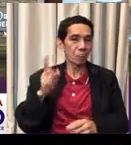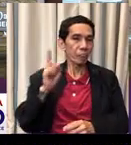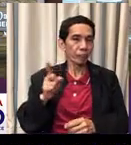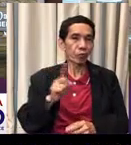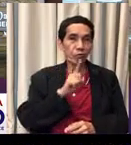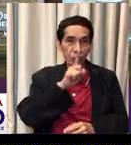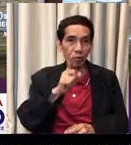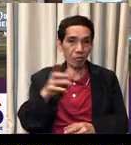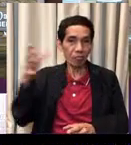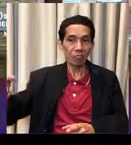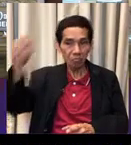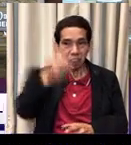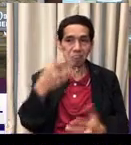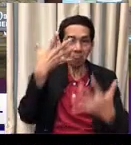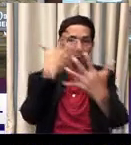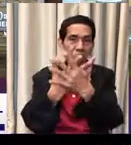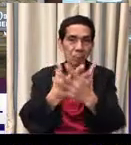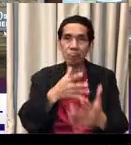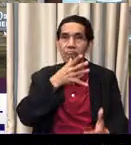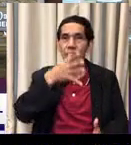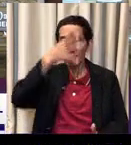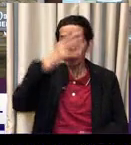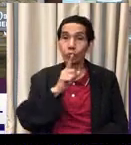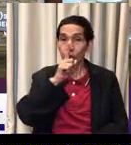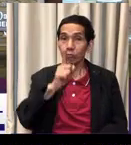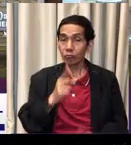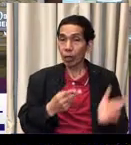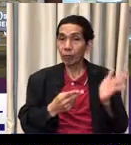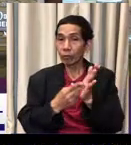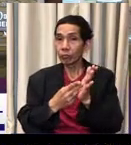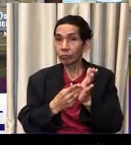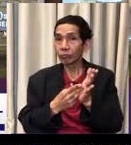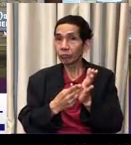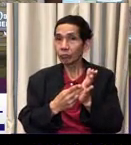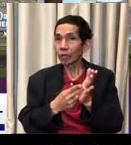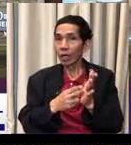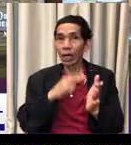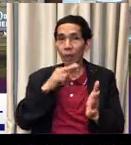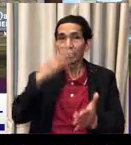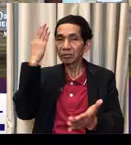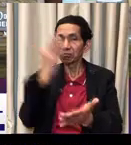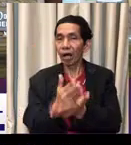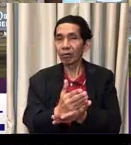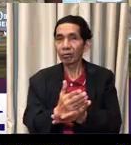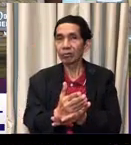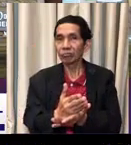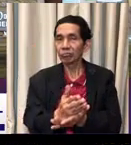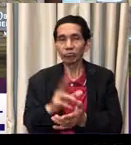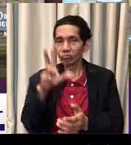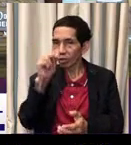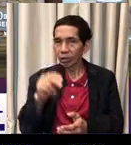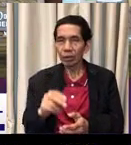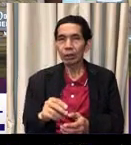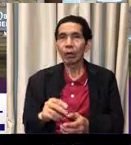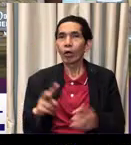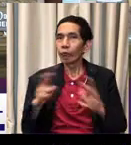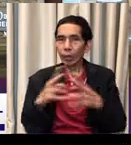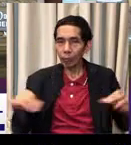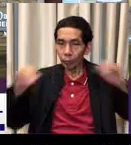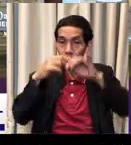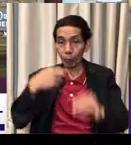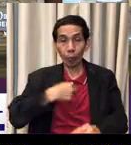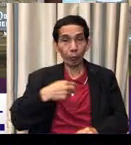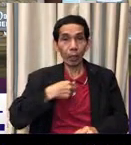Talaga, pakukulong ko yung magulang. Maniwala ko sa akin. Hindi ako mangingimi. Hindi talaga. Kasi mas mahalaga sa